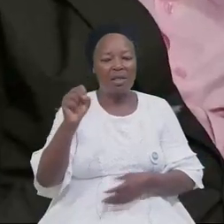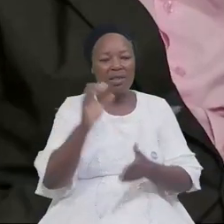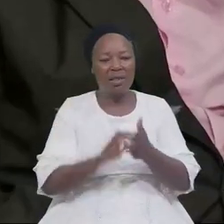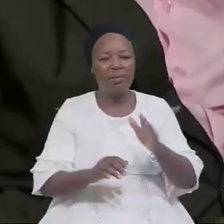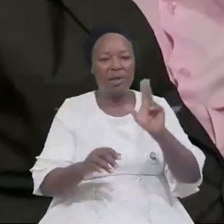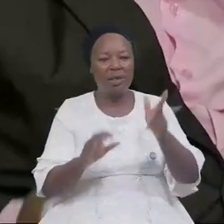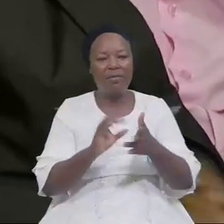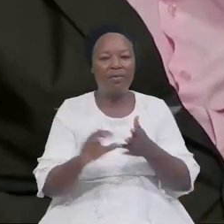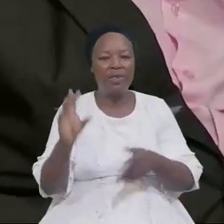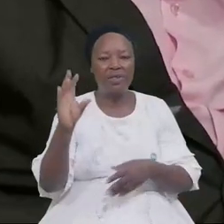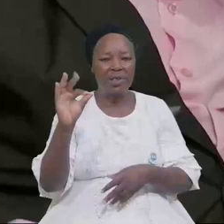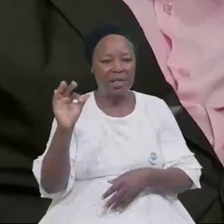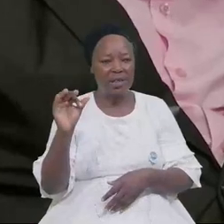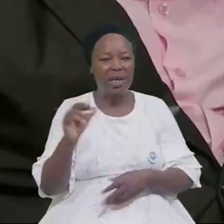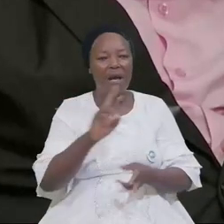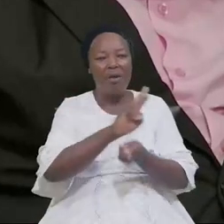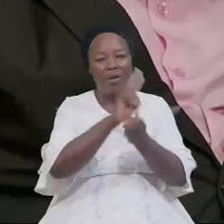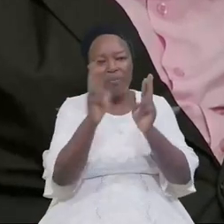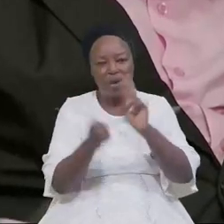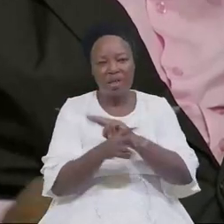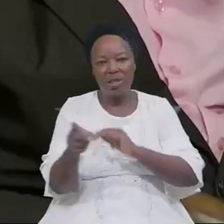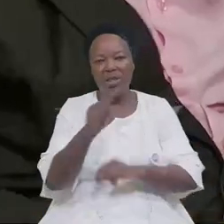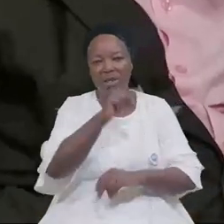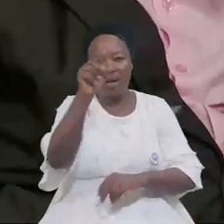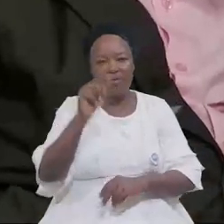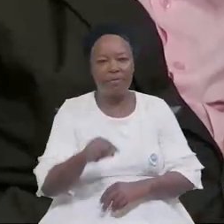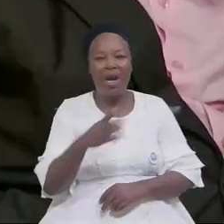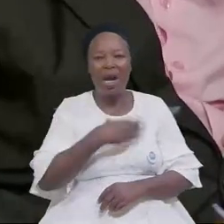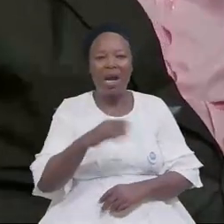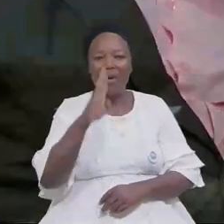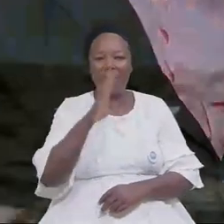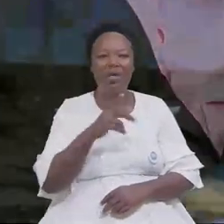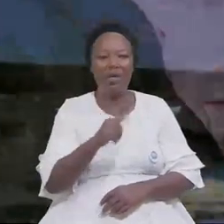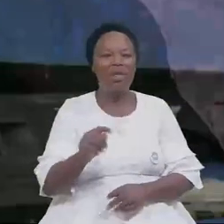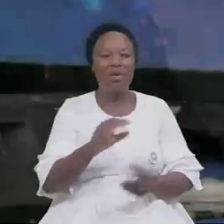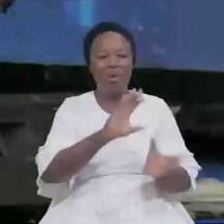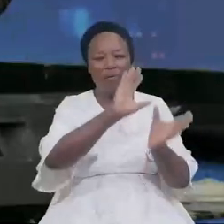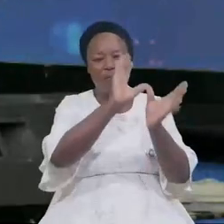19. Repentez-vous donc et convertissez-vous.